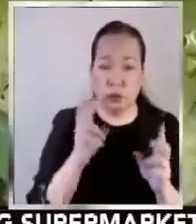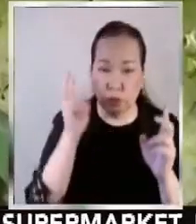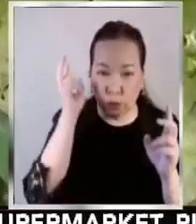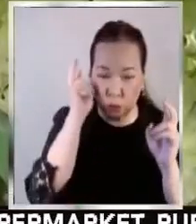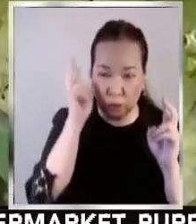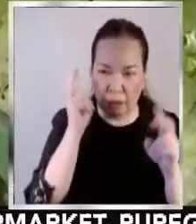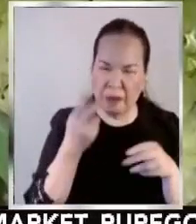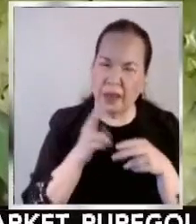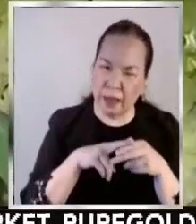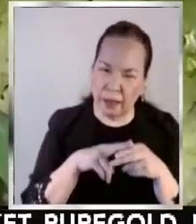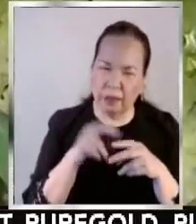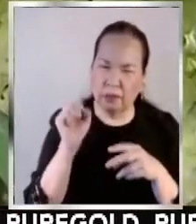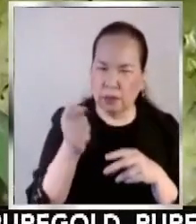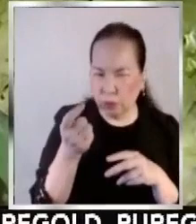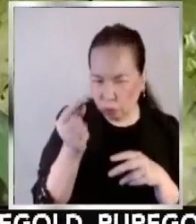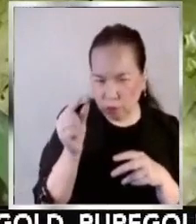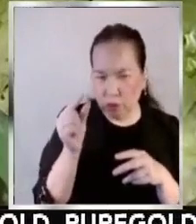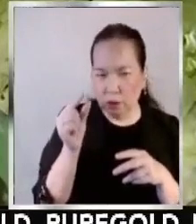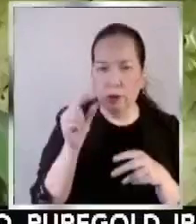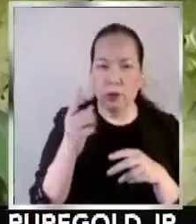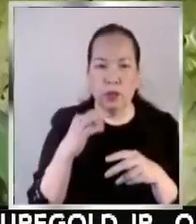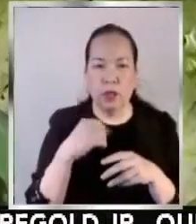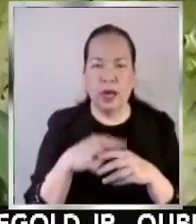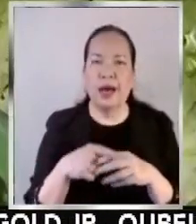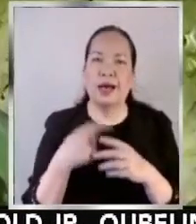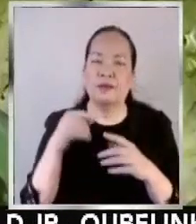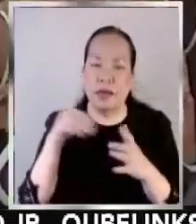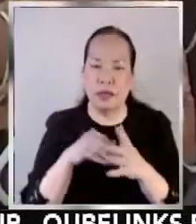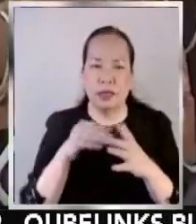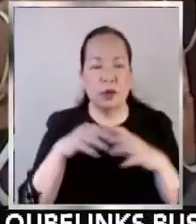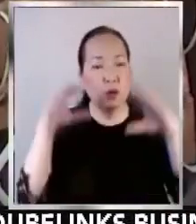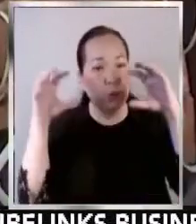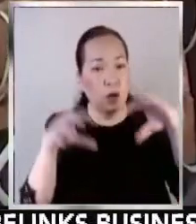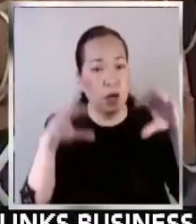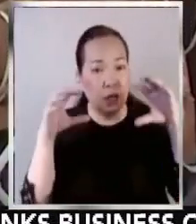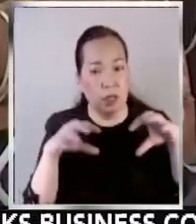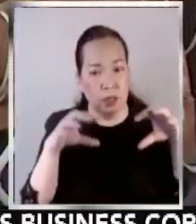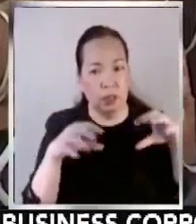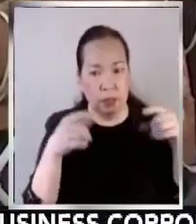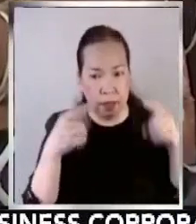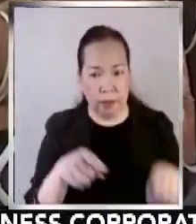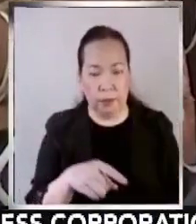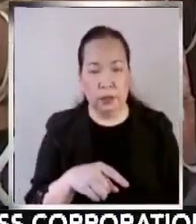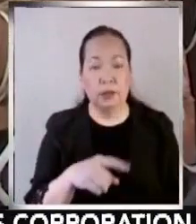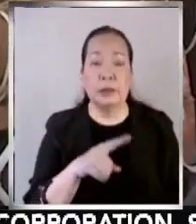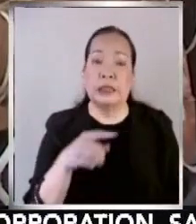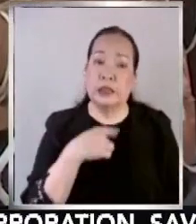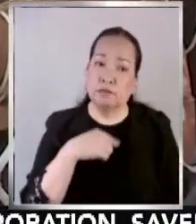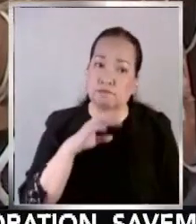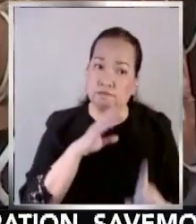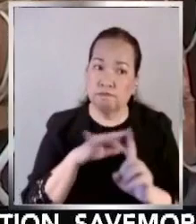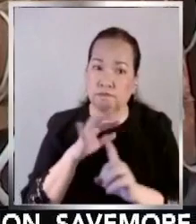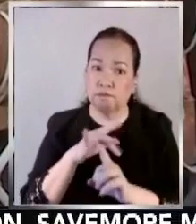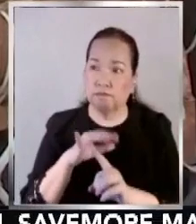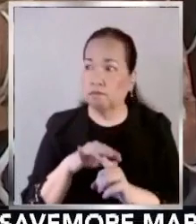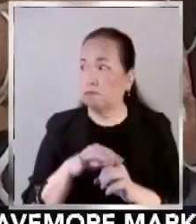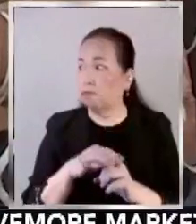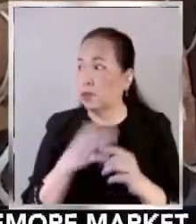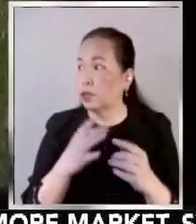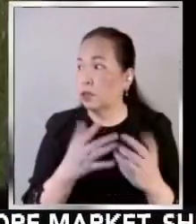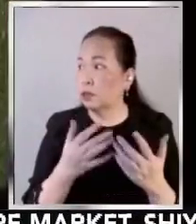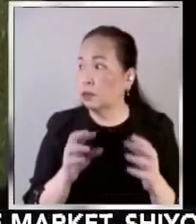sa mga pagtag-ulan, no? Ang tingin naman natin baka mag-normalize naman